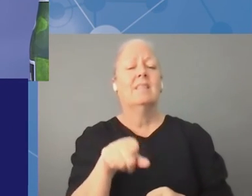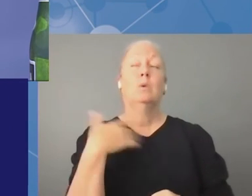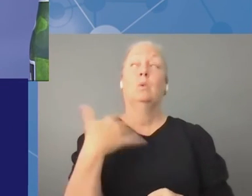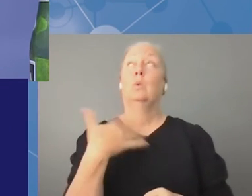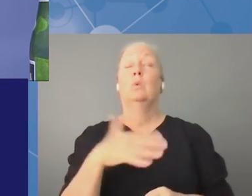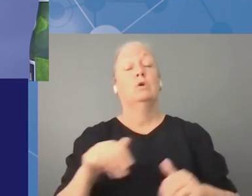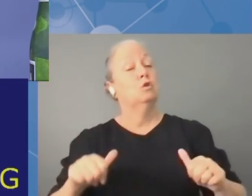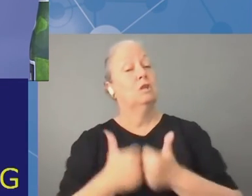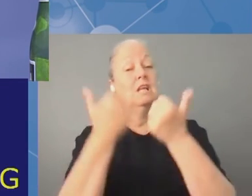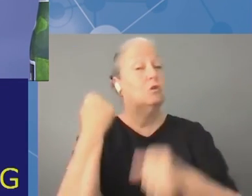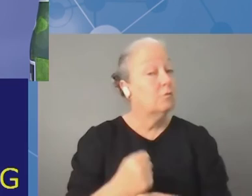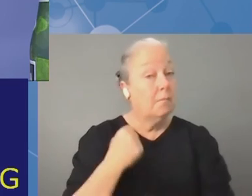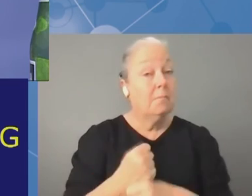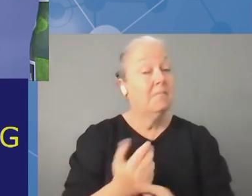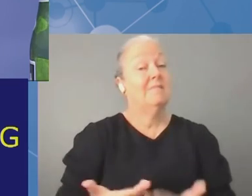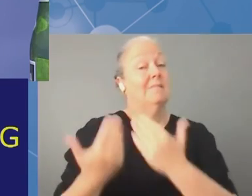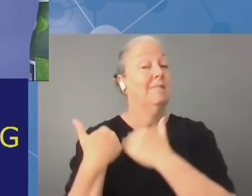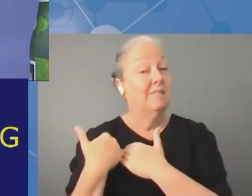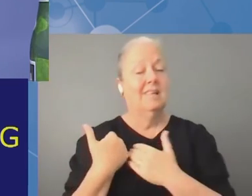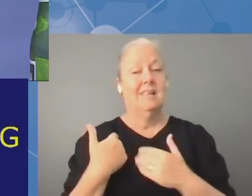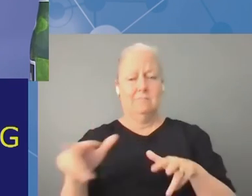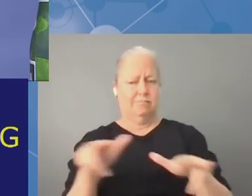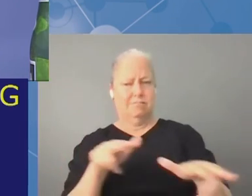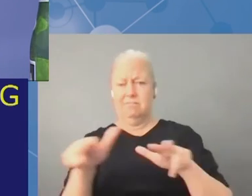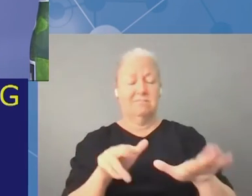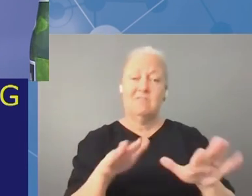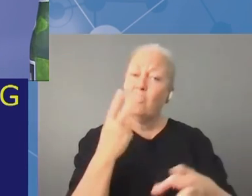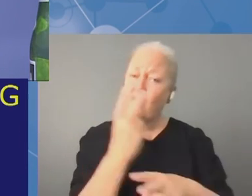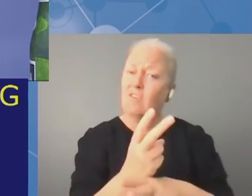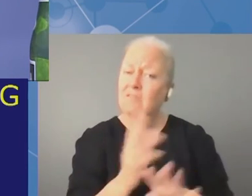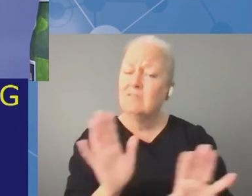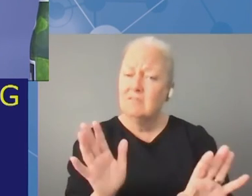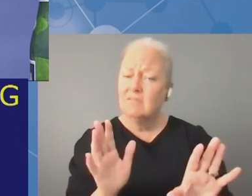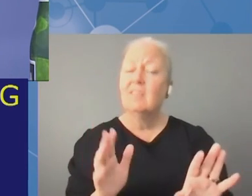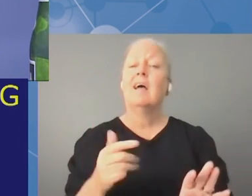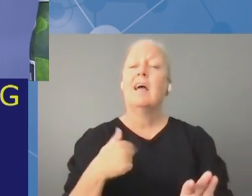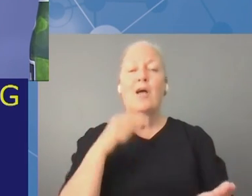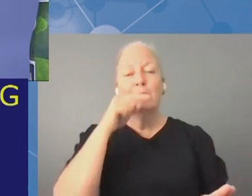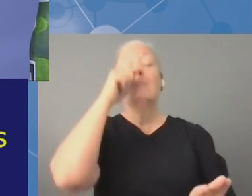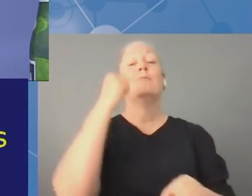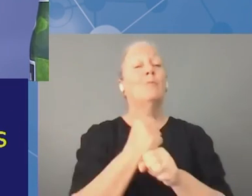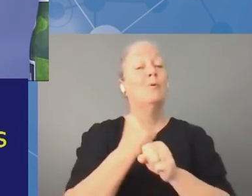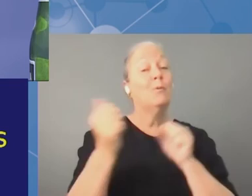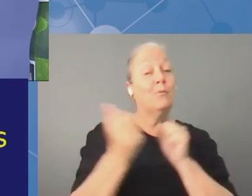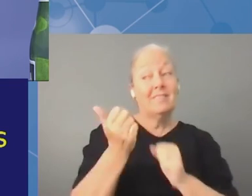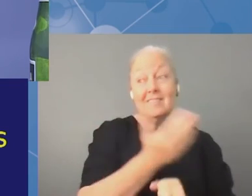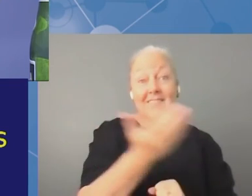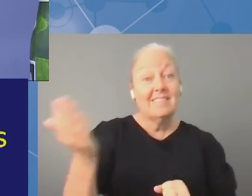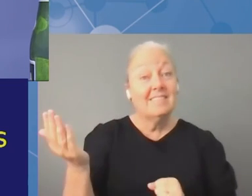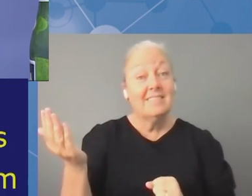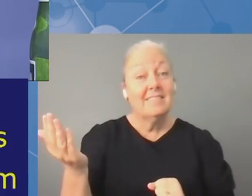Хочу поблагодарить многостороннюю консультационную группу, которая здесь в 2021 году выполняла